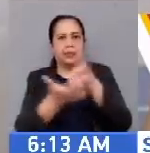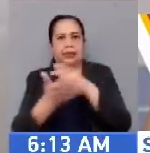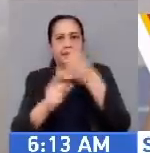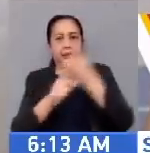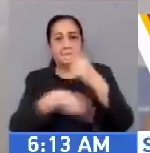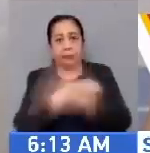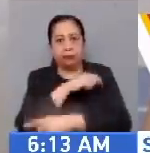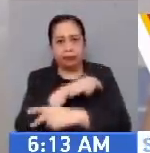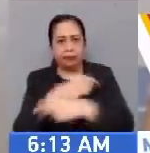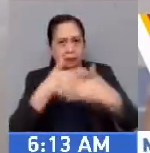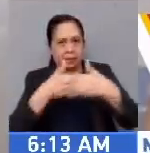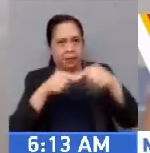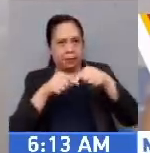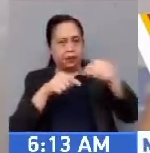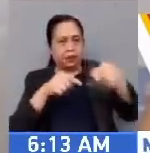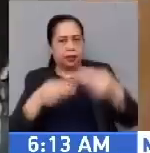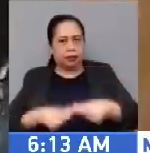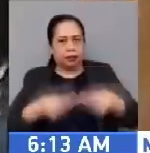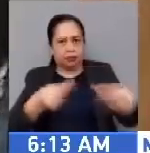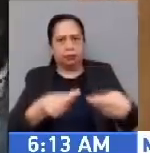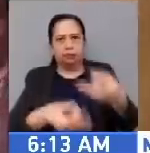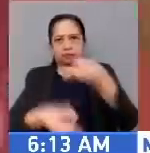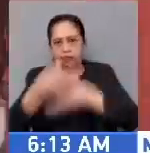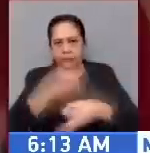nga mag-replace or mag-reconfigure.